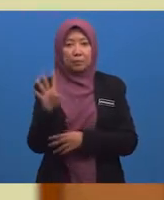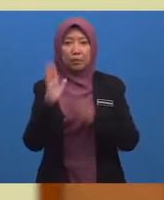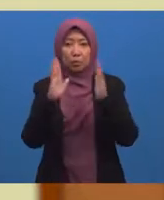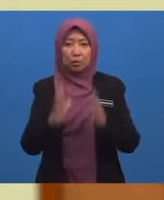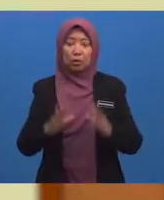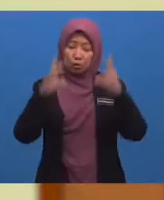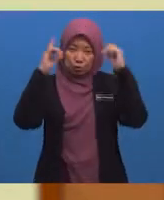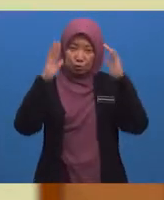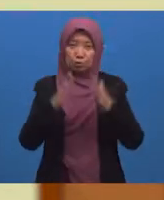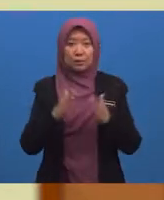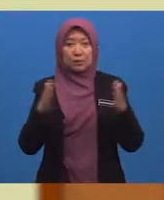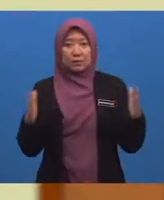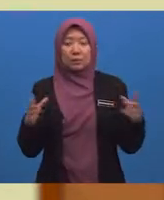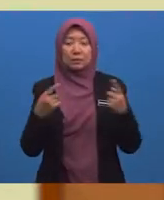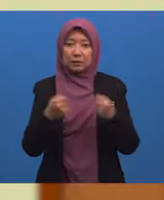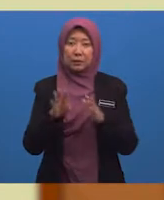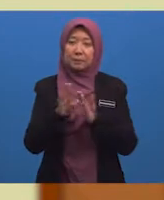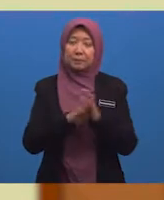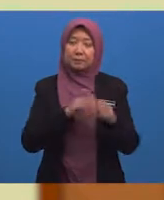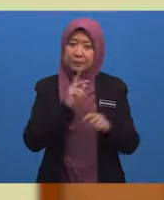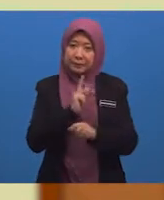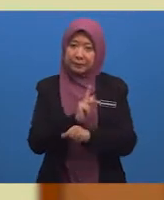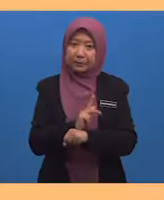guru besar telah berkhidmat di Aceh.